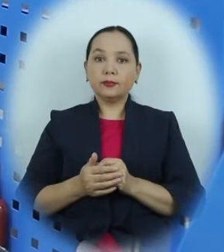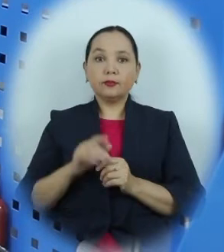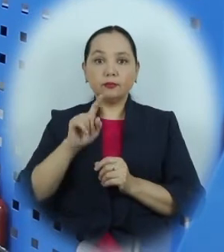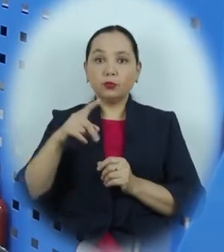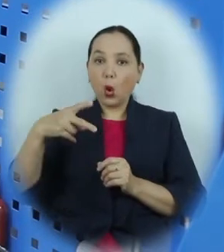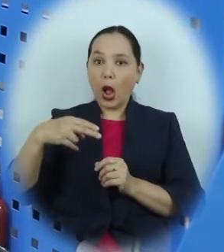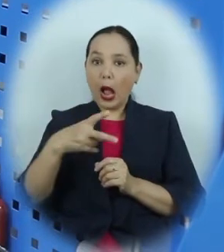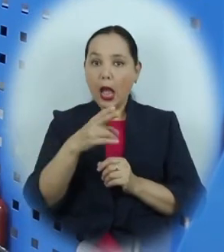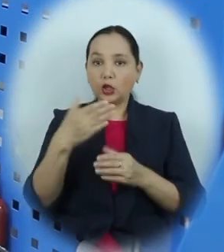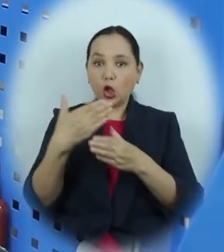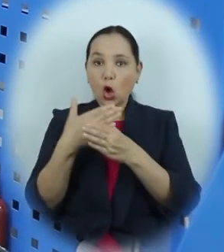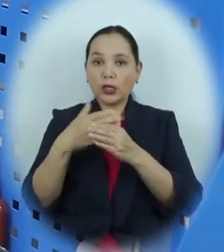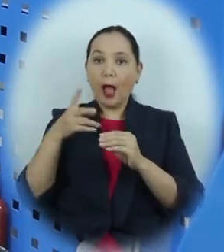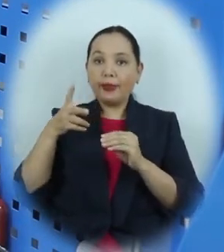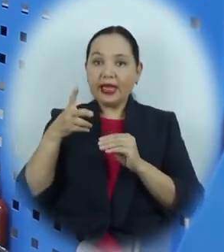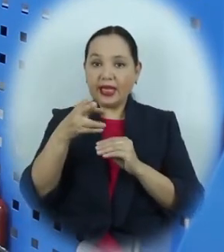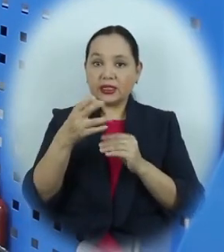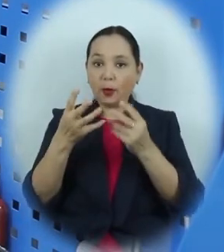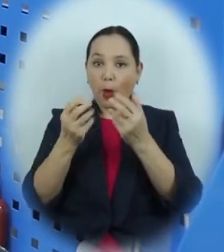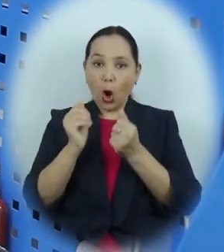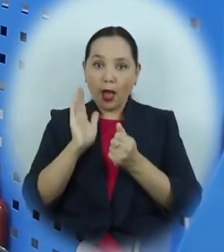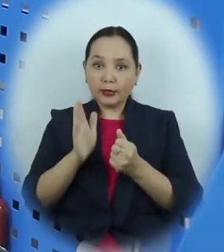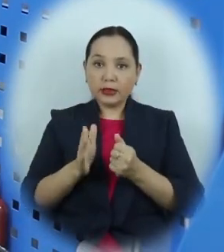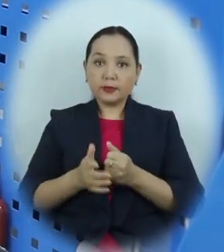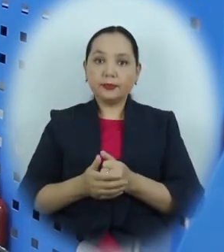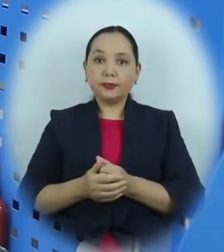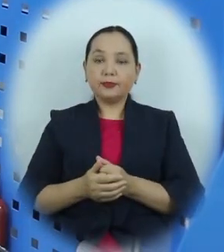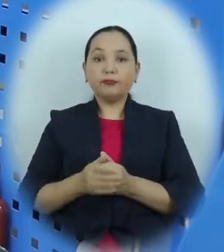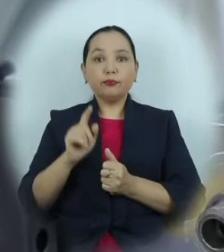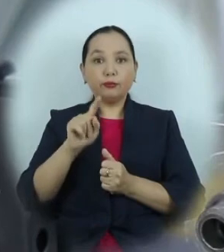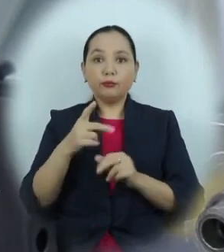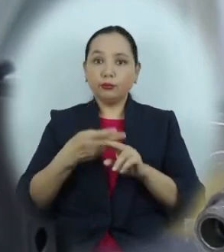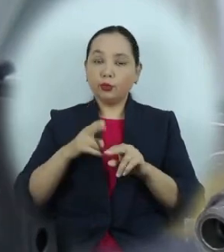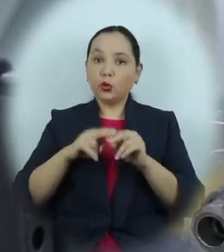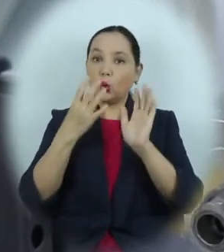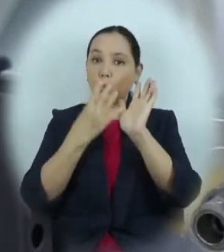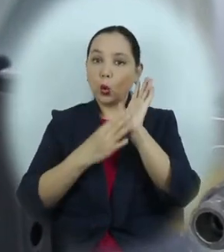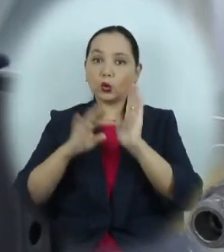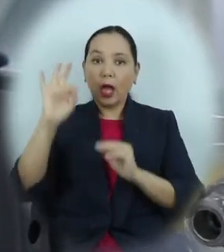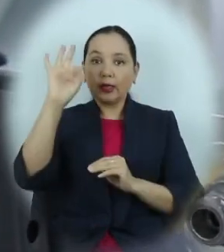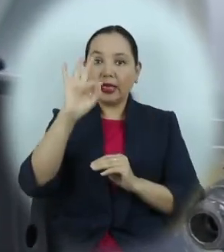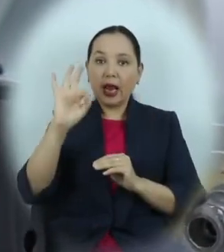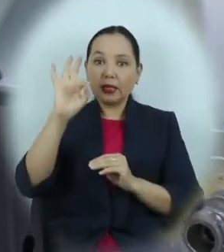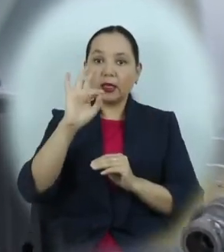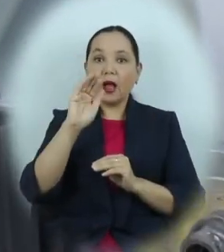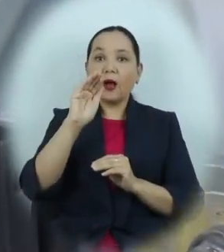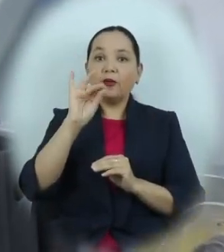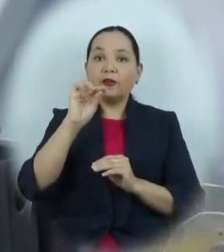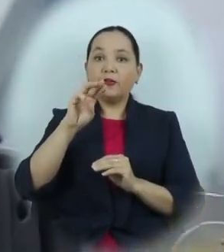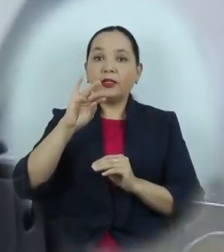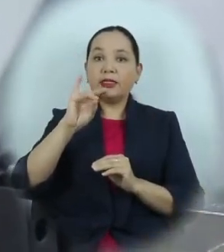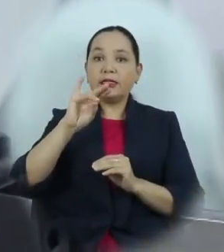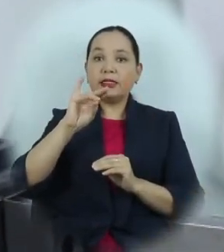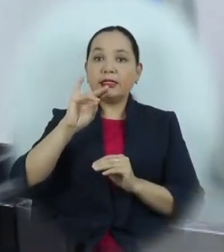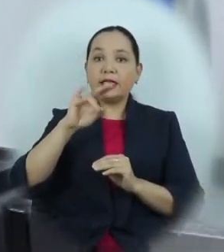bu qaychi yordamida kesib olib, mana endi buni 90 gradusli, ya'ni fitting